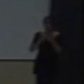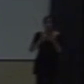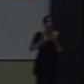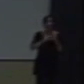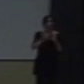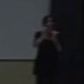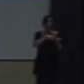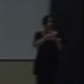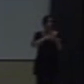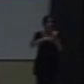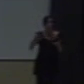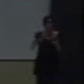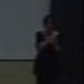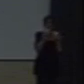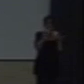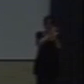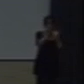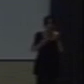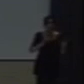participació de tots plegats. Merci.